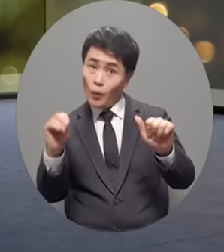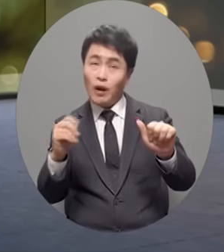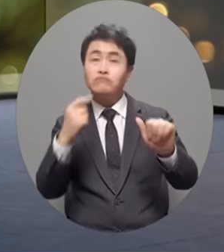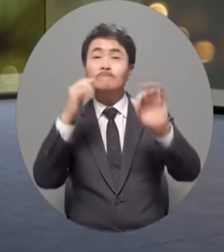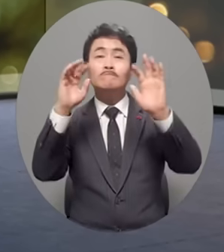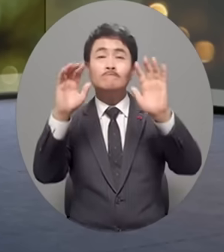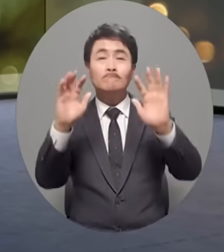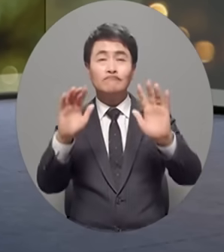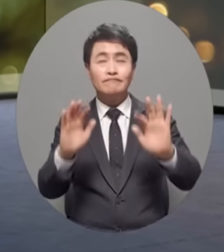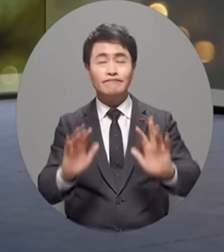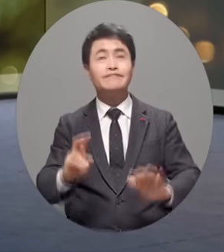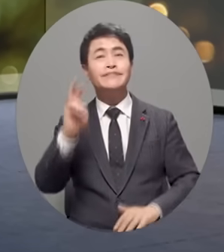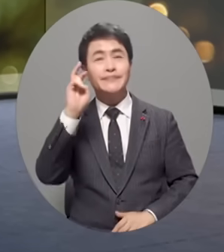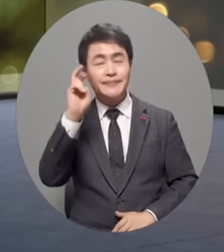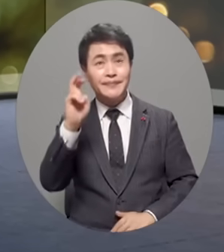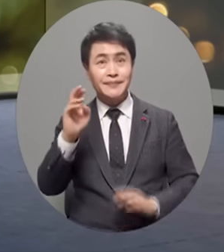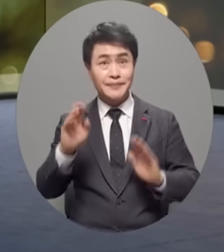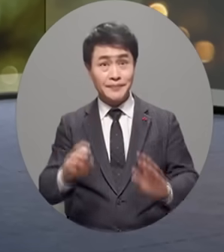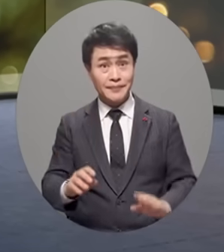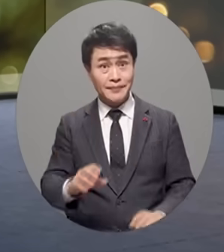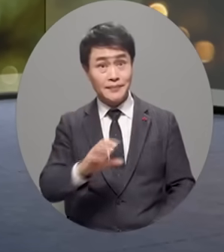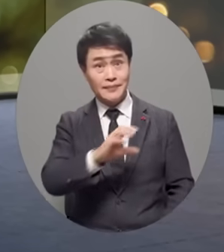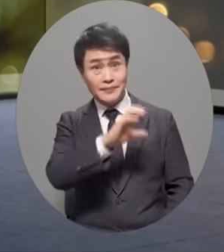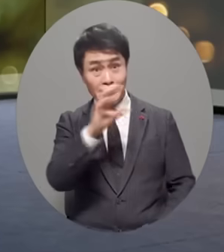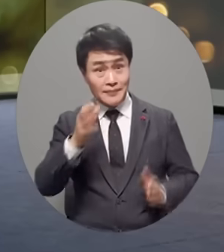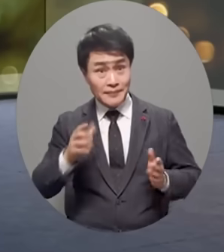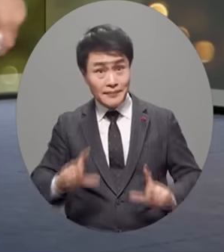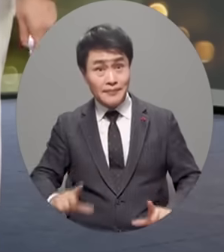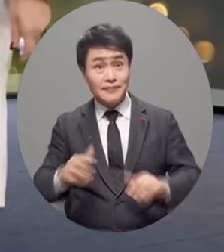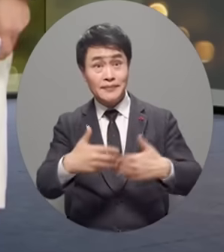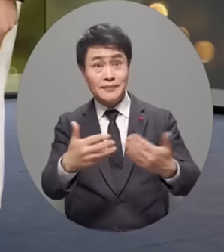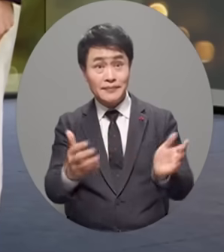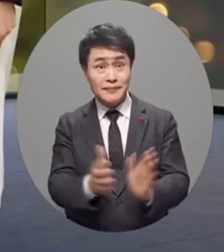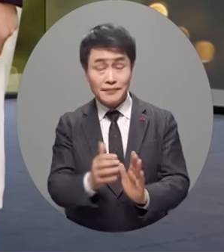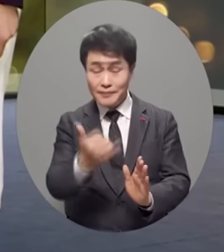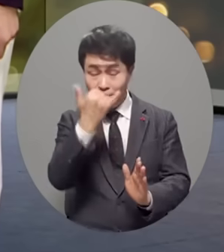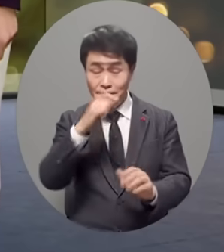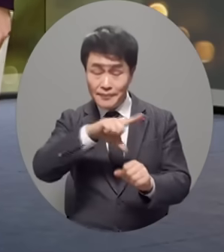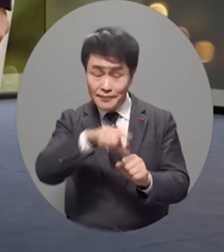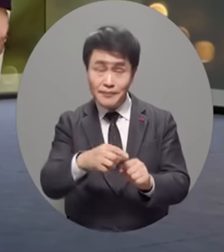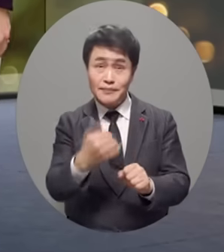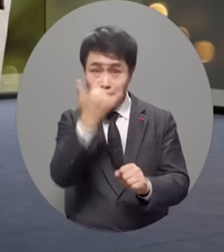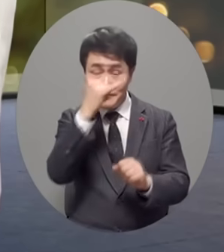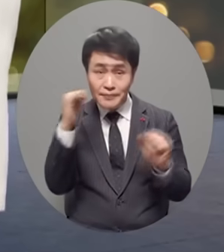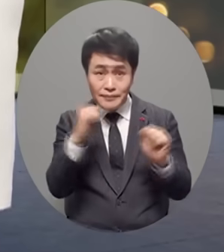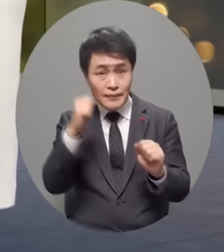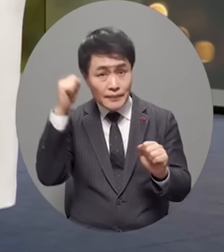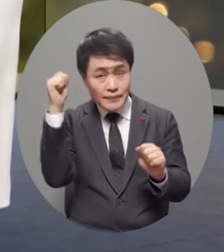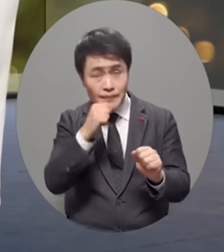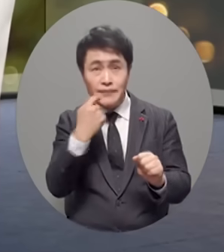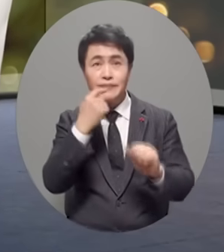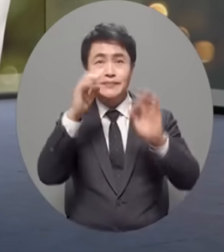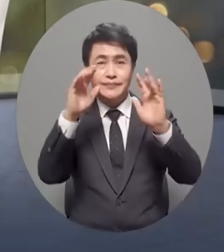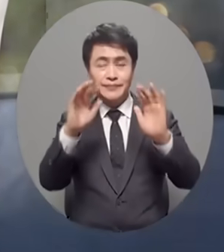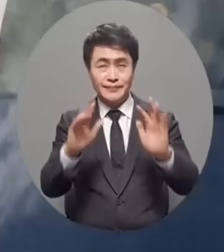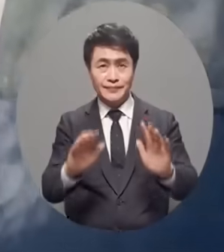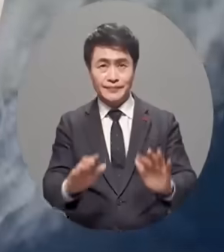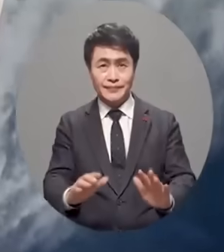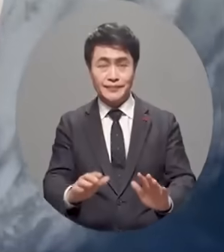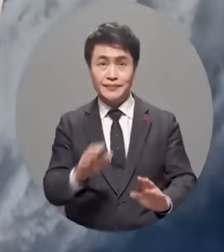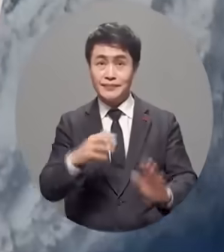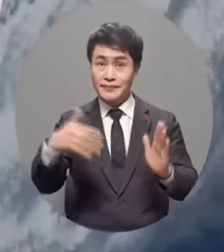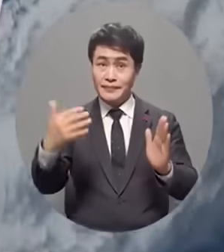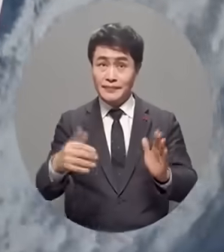눈이 예상됩니다. 이 성탄절 당일에는 수도권과 충청 북부에 새벽 한때 눈이 내리겠습니다. 아직